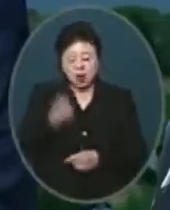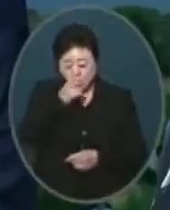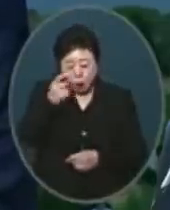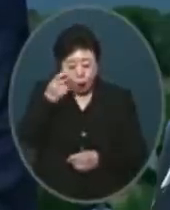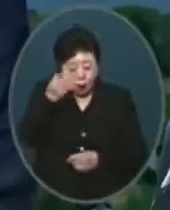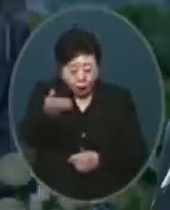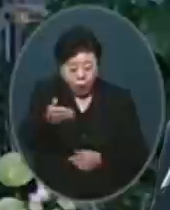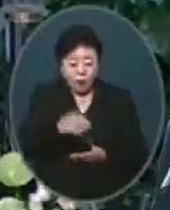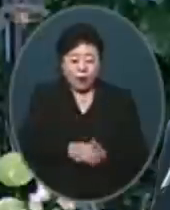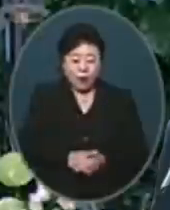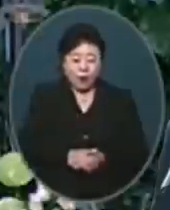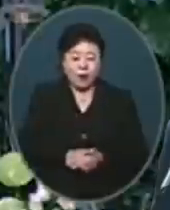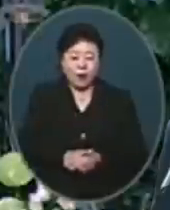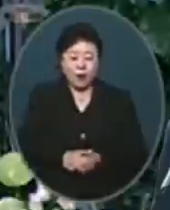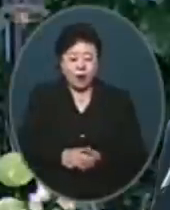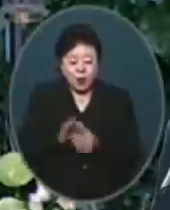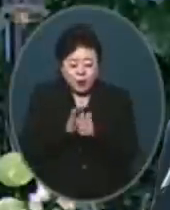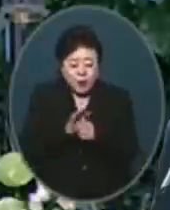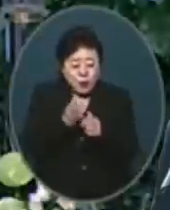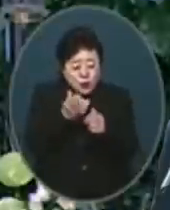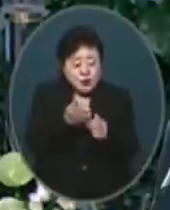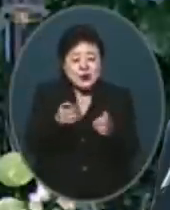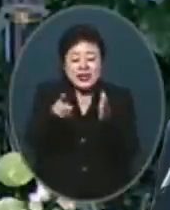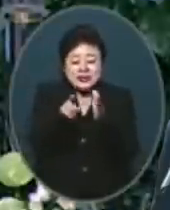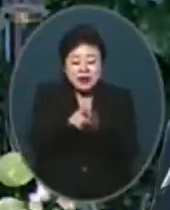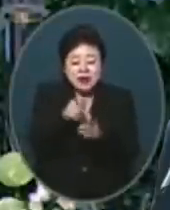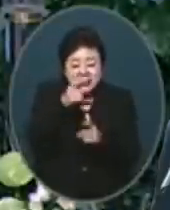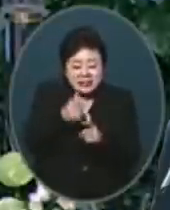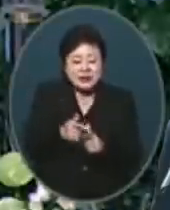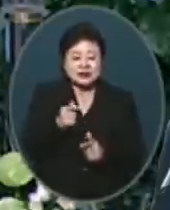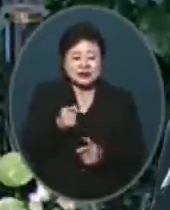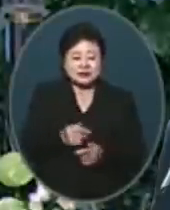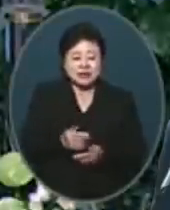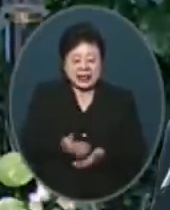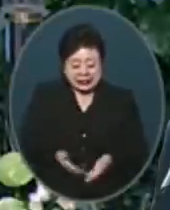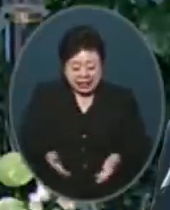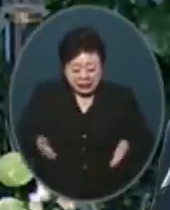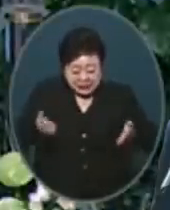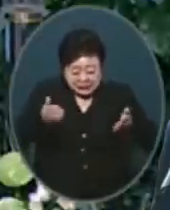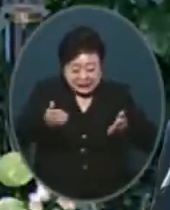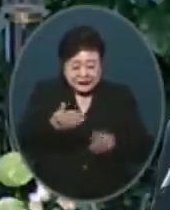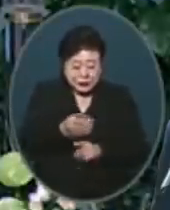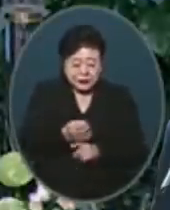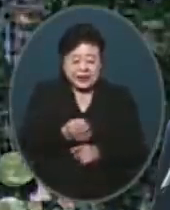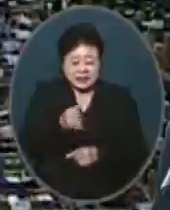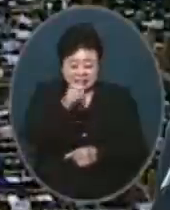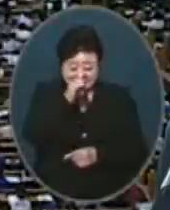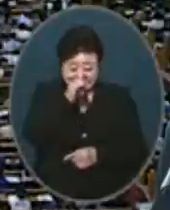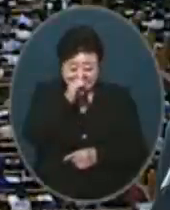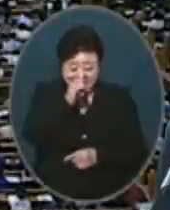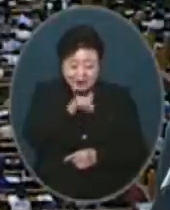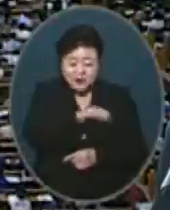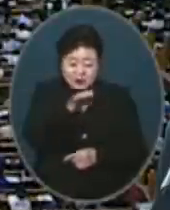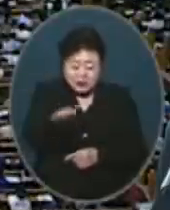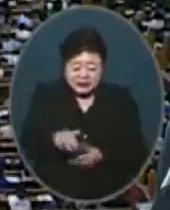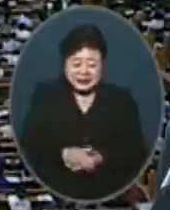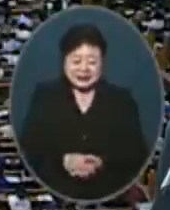보호하고 돌보기 위해서 예수님을 담고 있는 그릇인 여러분 우리를